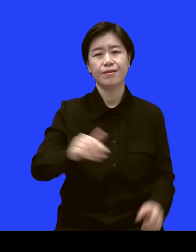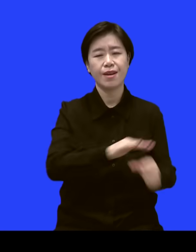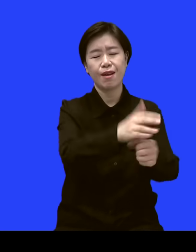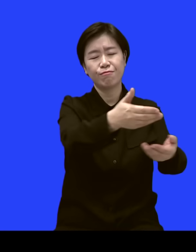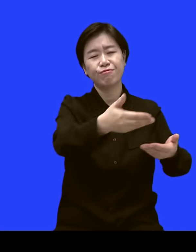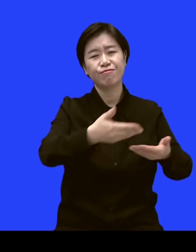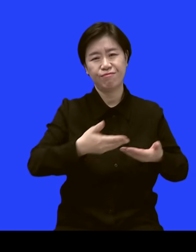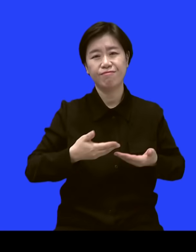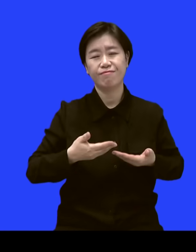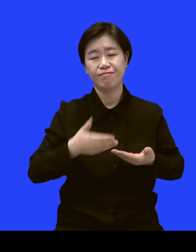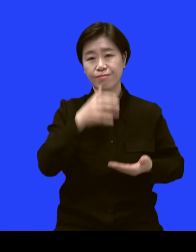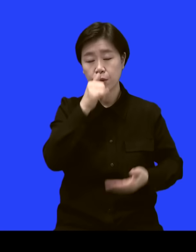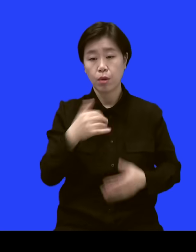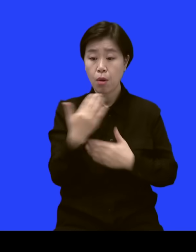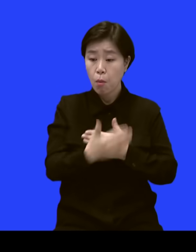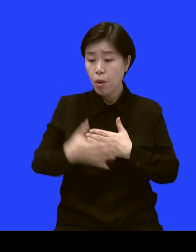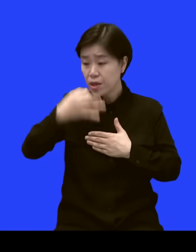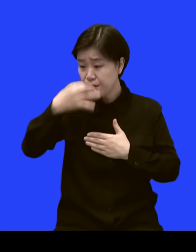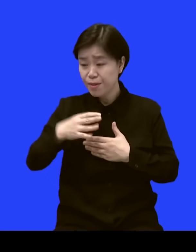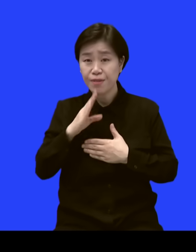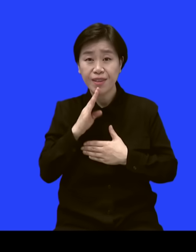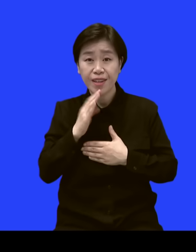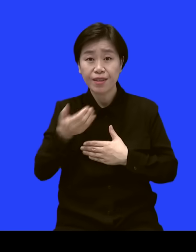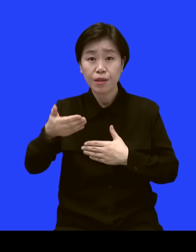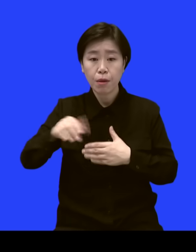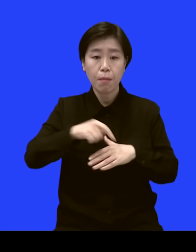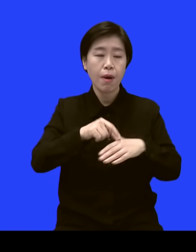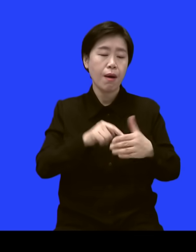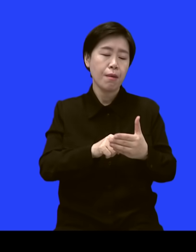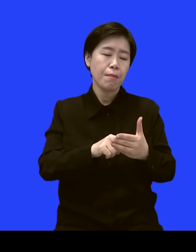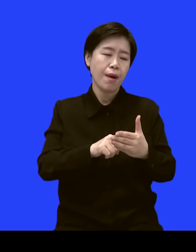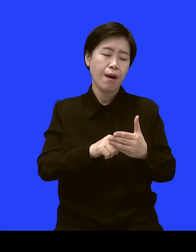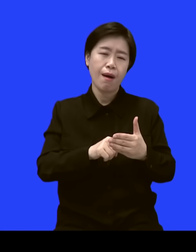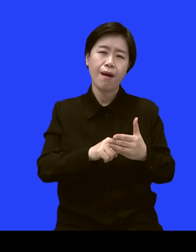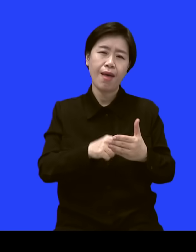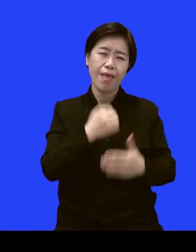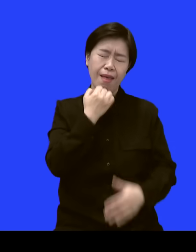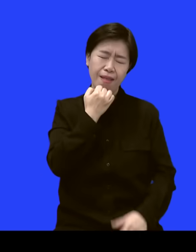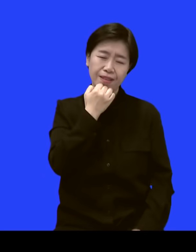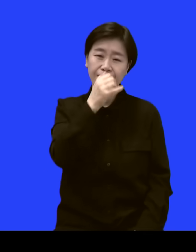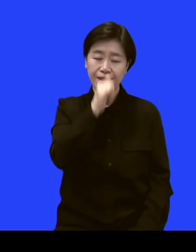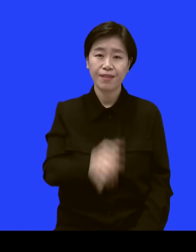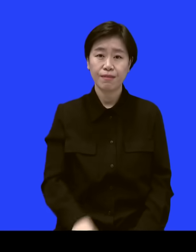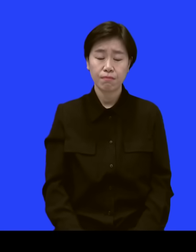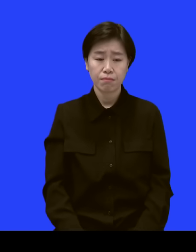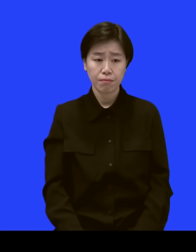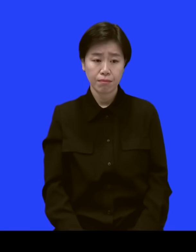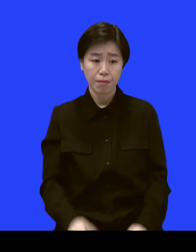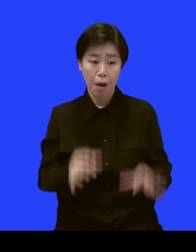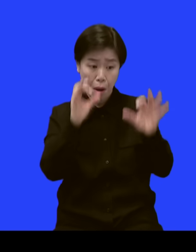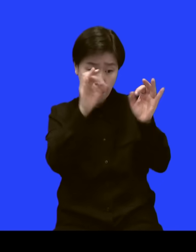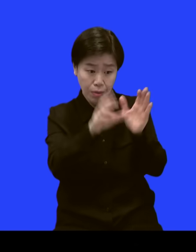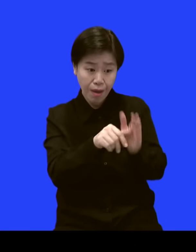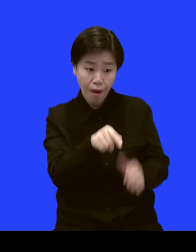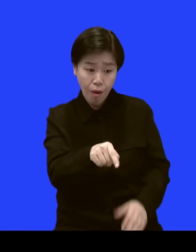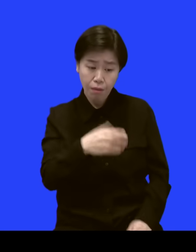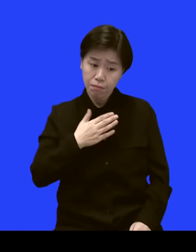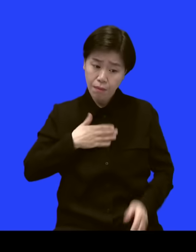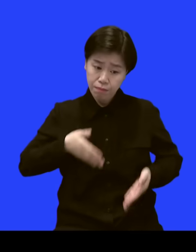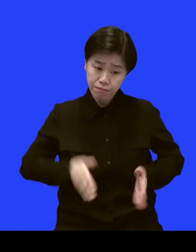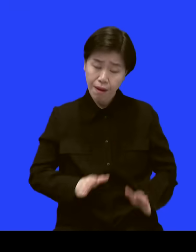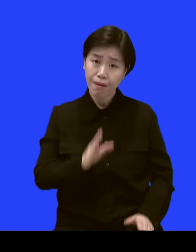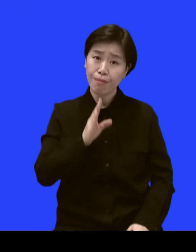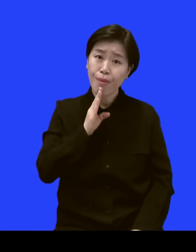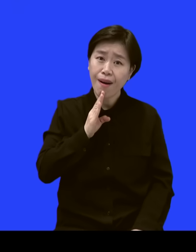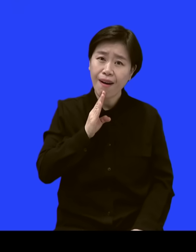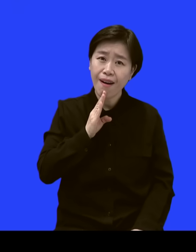몸은 힘들었을지 몰라도 그렇죠. 마음은. 매일매일 너무 신기했어요. 내가 얘네들을 낳았다고? 얘네들을 내 몸에서 낳았다고?